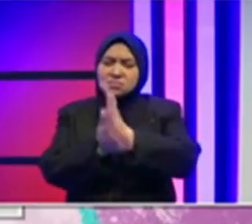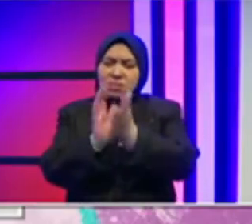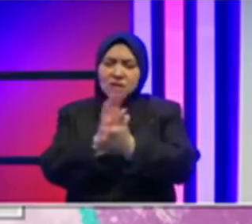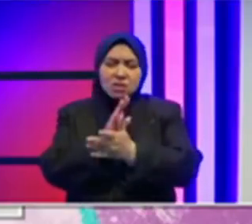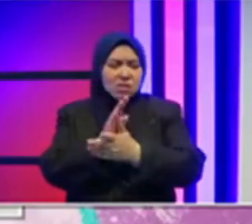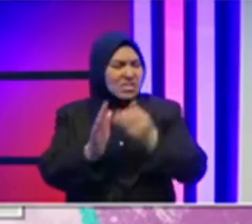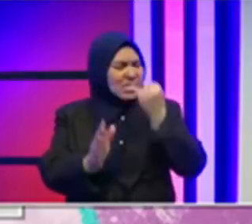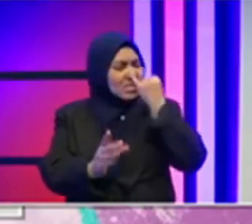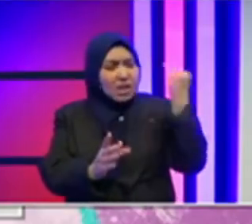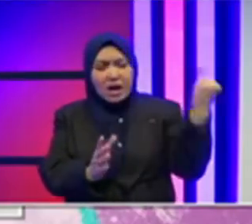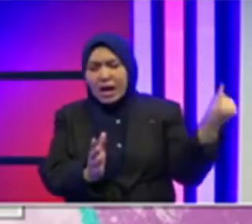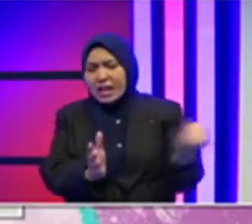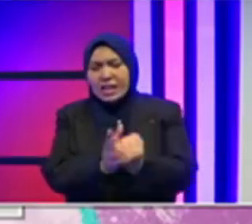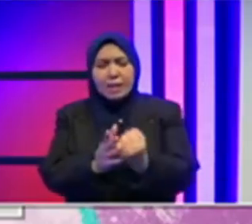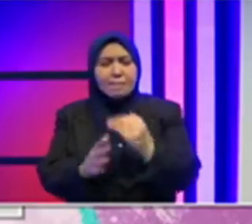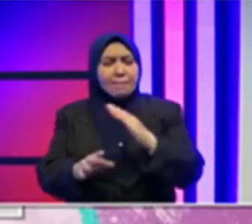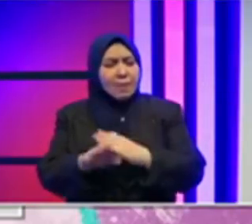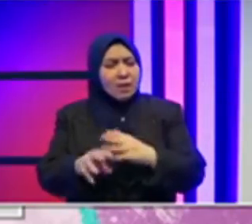للعبيد